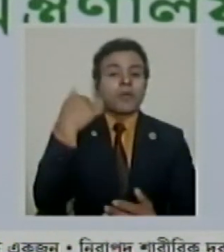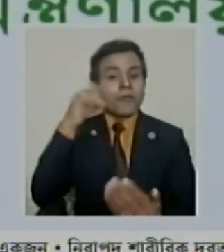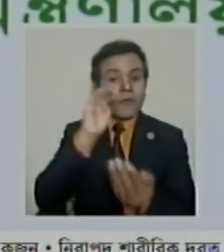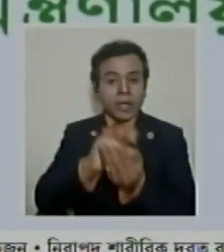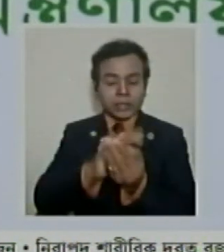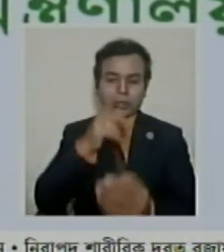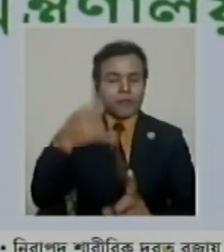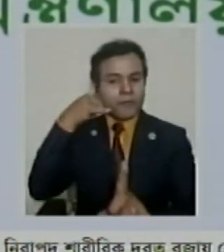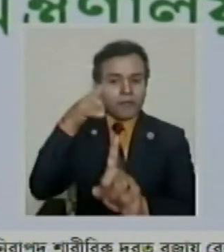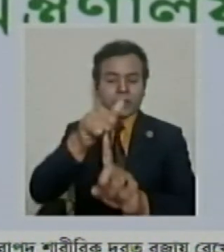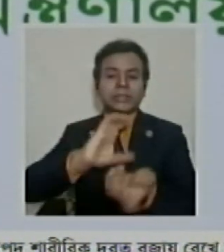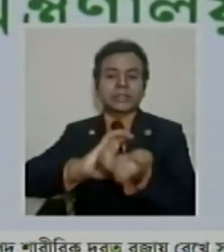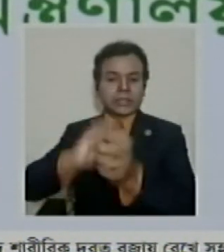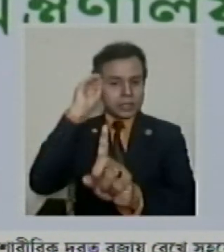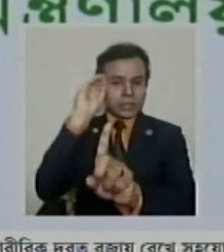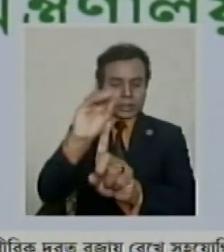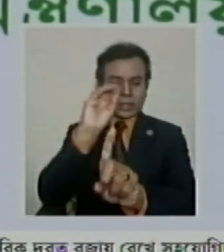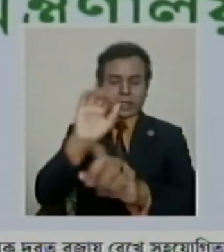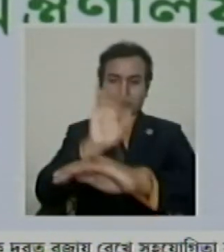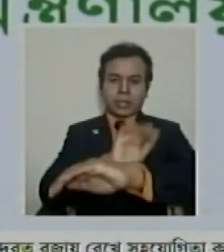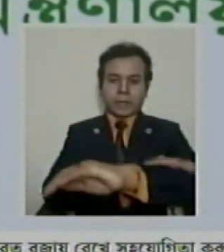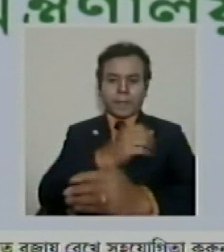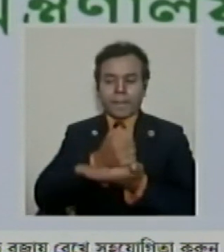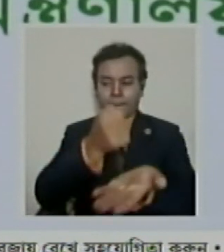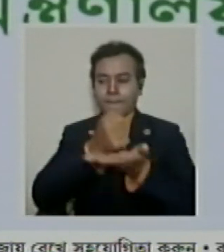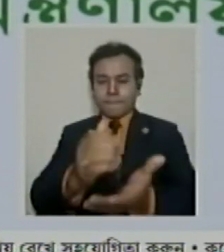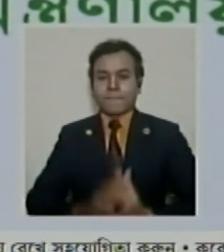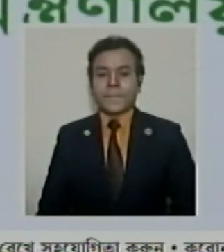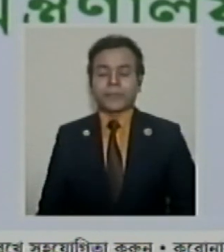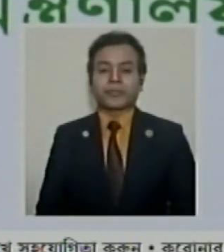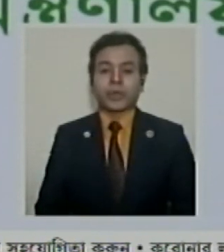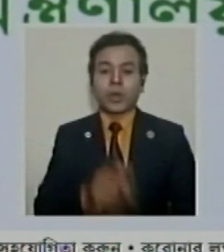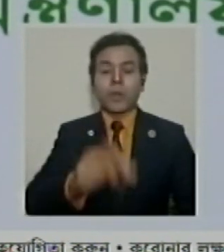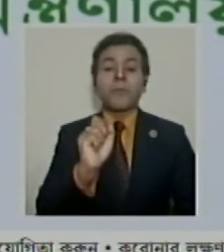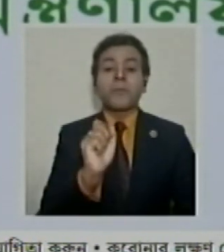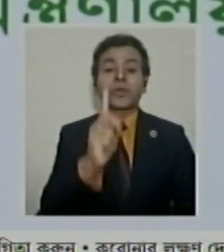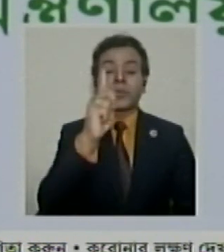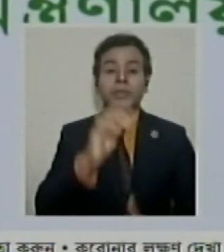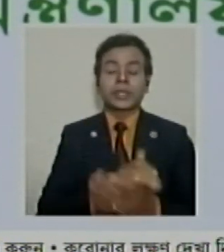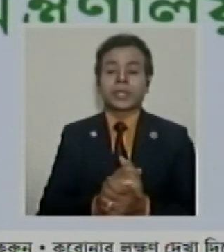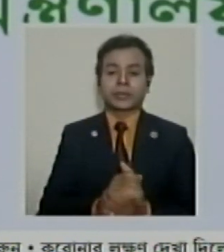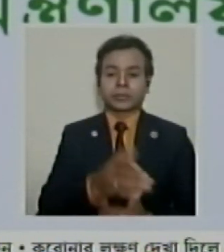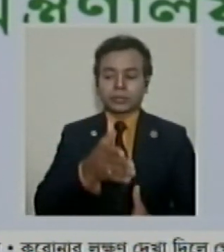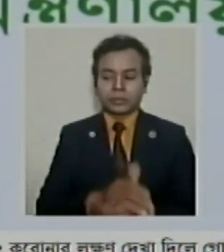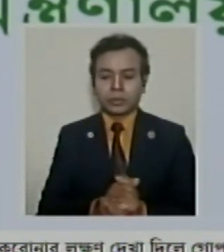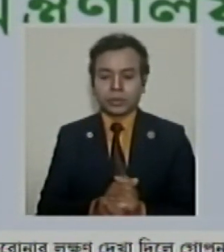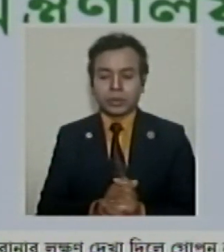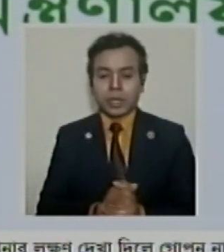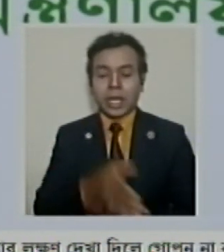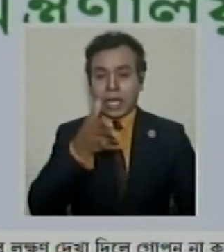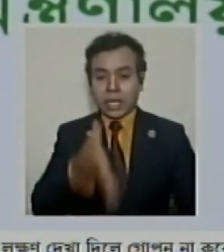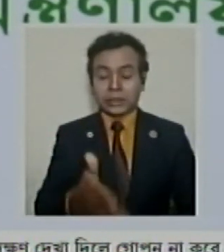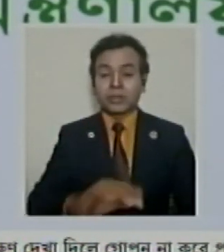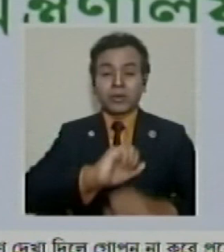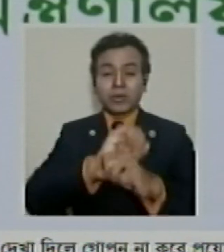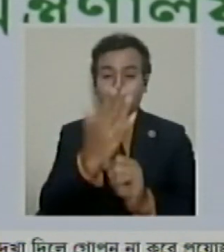নাম্বার যা আমাদের পরীক্ষার রেজাল্টের সাথে থাকে এই ফোন নাম্বারে ফোন করে তারা এই সেবাগুলো দিয়ে থাকবেন।